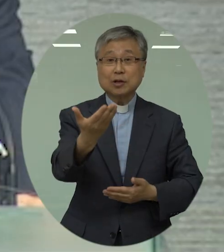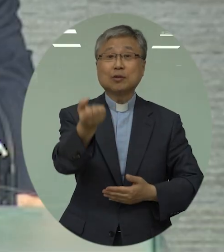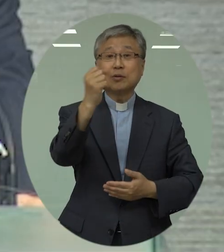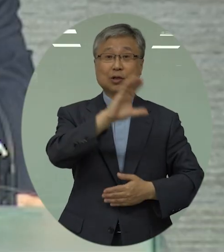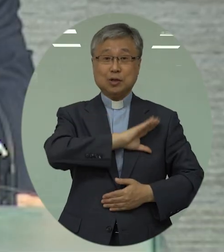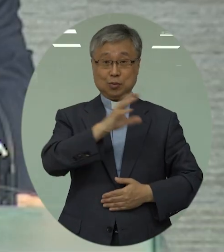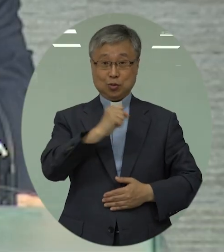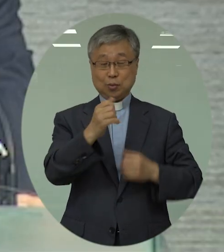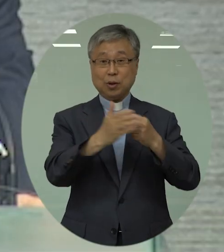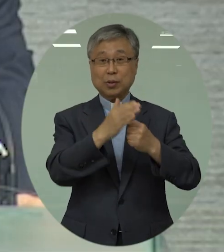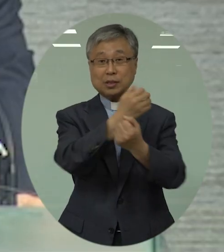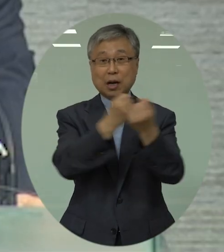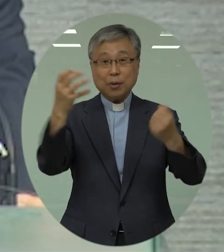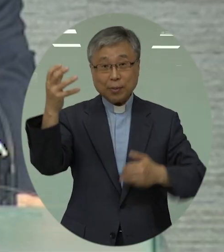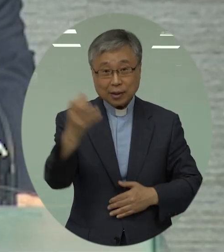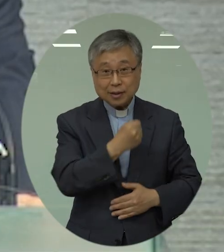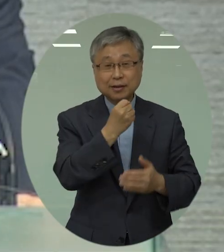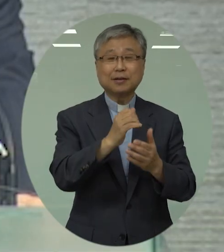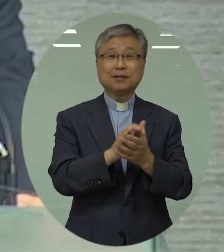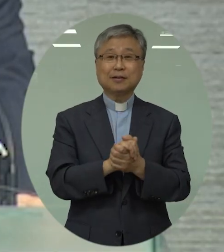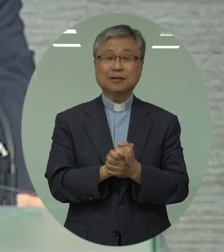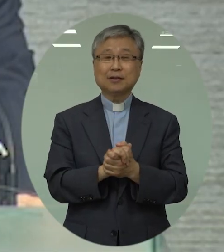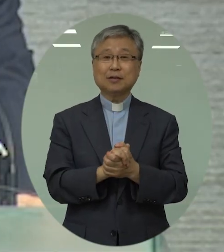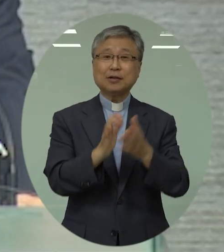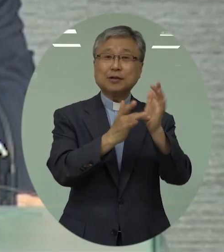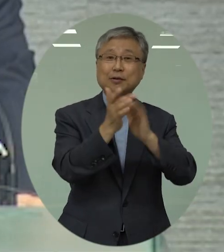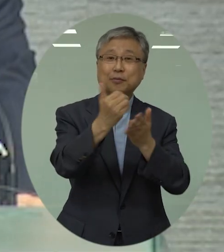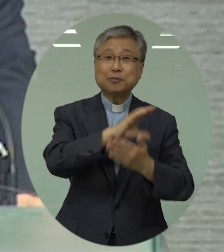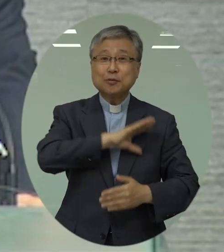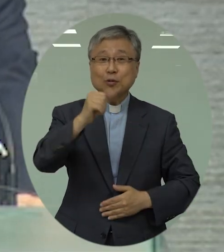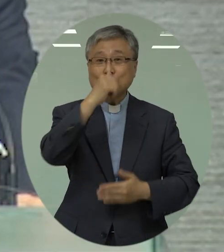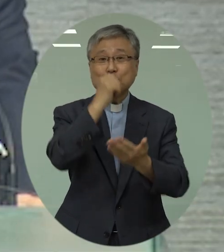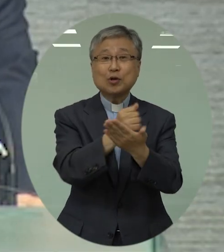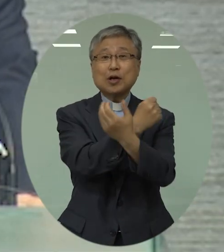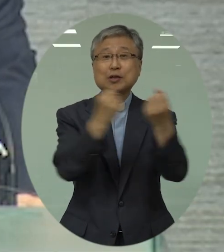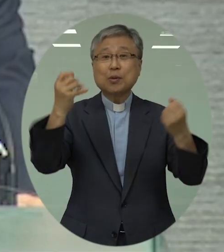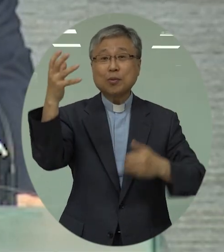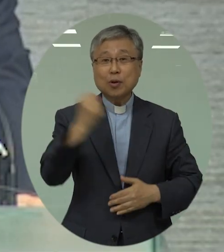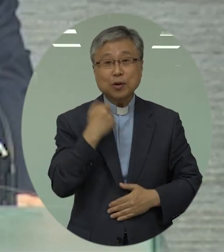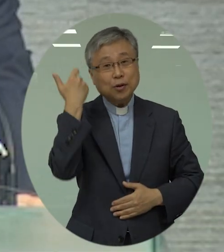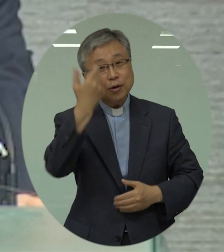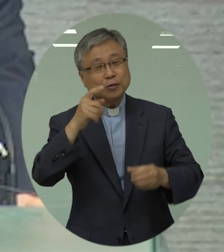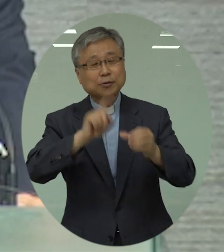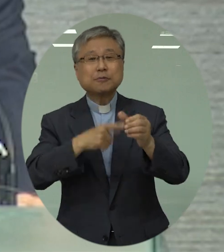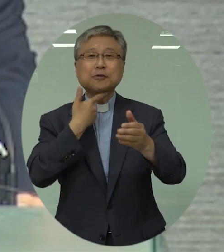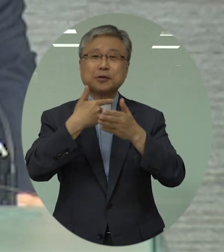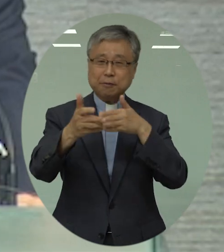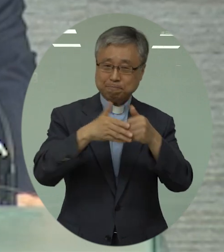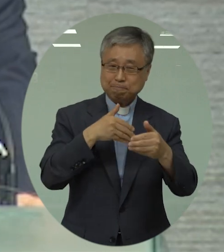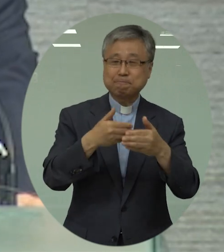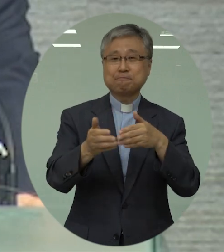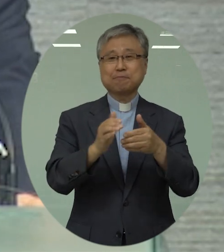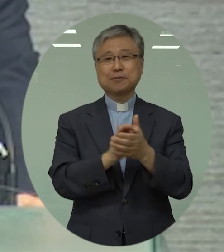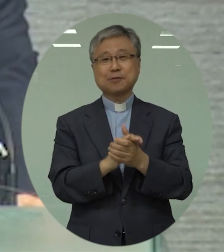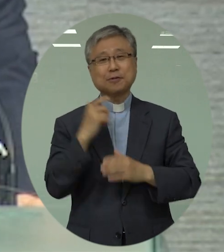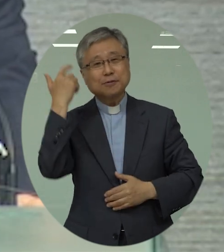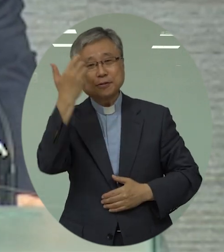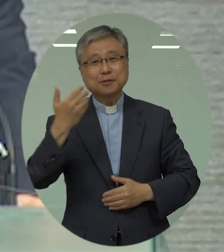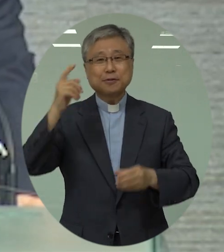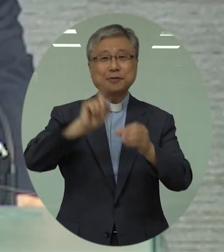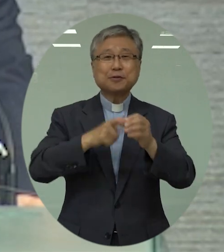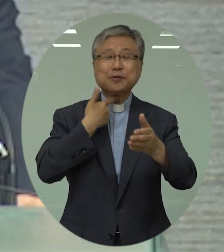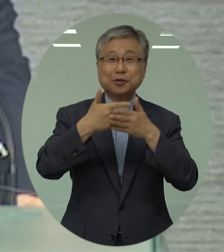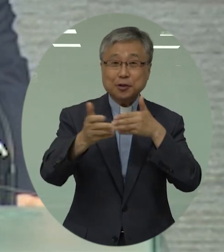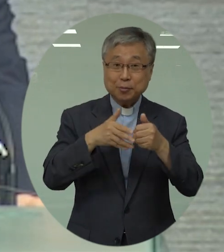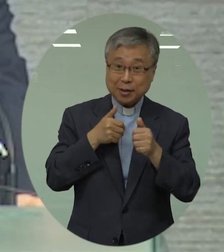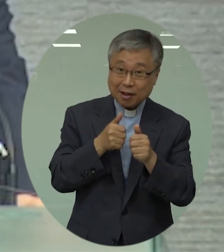말미암아 사함을 받았으며. 그러니까 예수 이름으로 죄 사함 받는 거 영적 체험이거든요. 영적 체험. 그러니까 영적